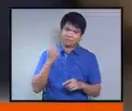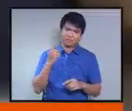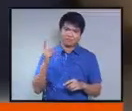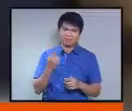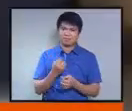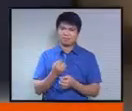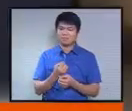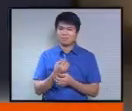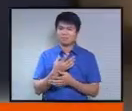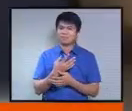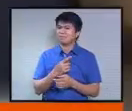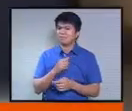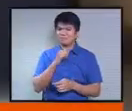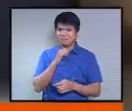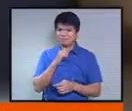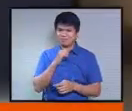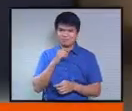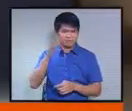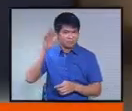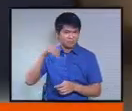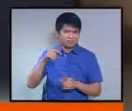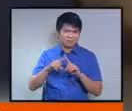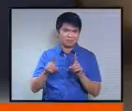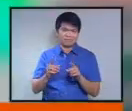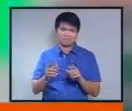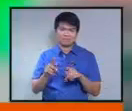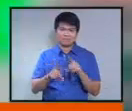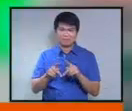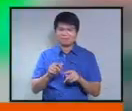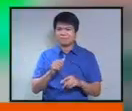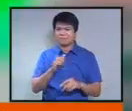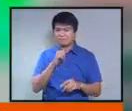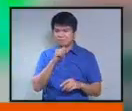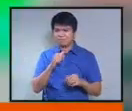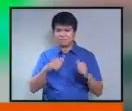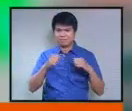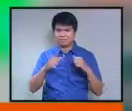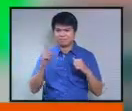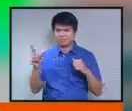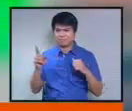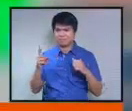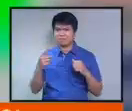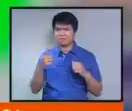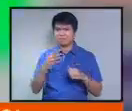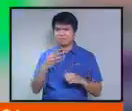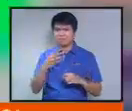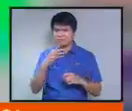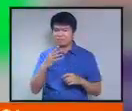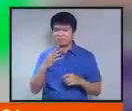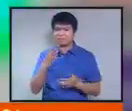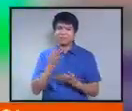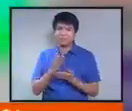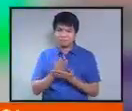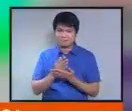nga raw niya ito narinig. Pero ilang netizens, hindi kumbinsido. Halata naman daw na siya ang nagpasingaw dahil tumigil pa talaga at